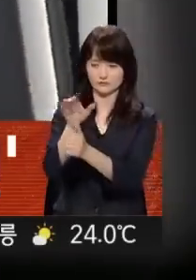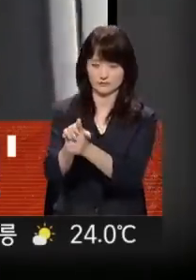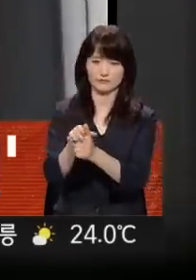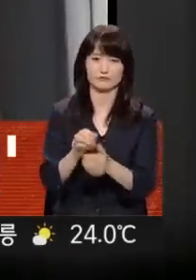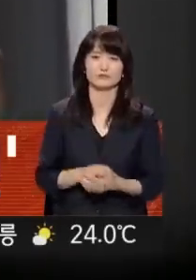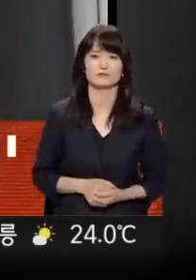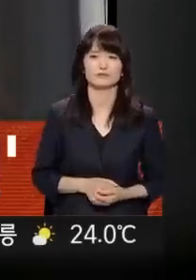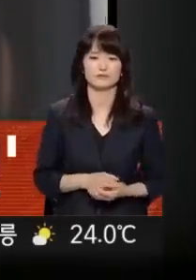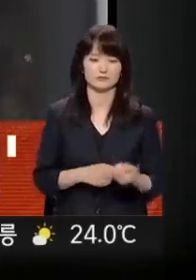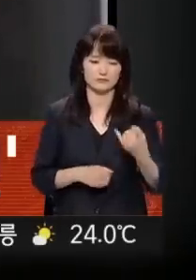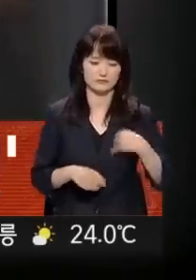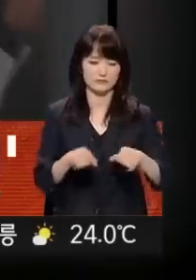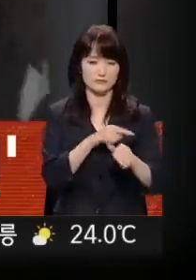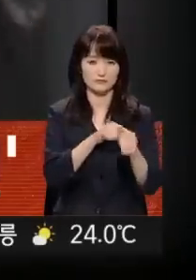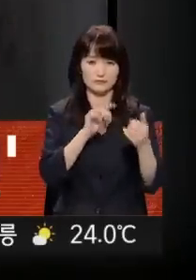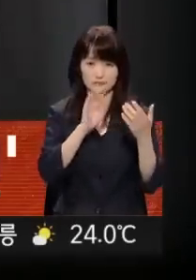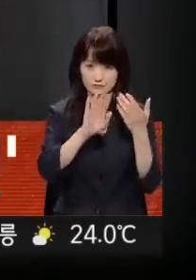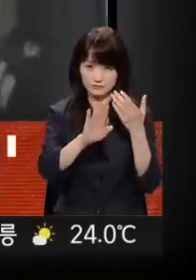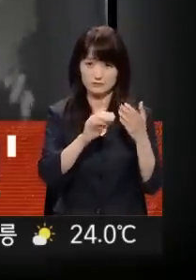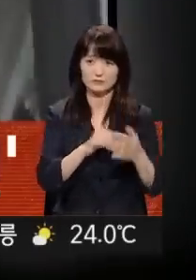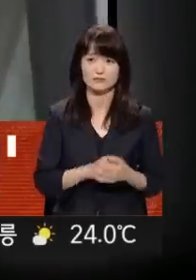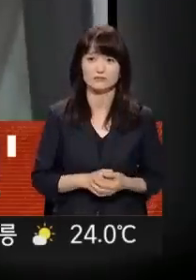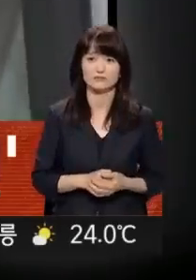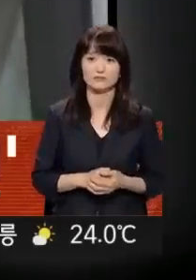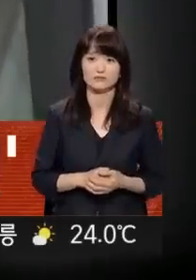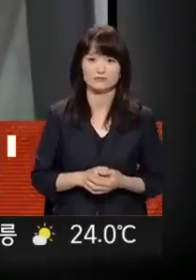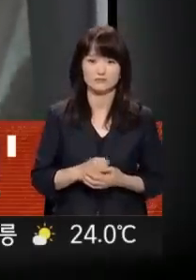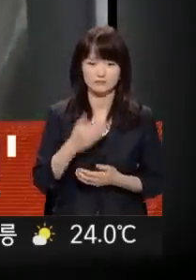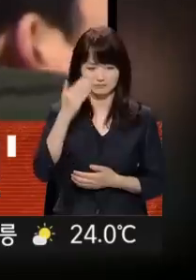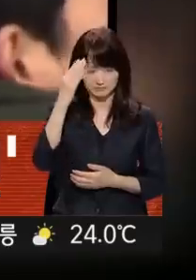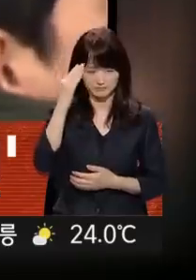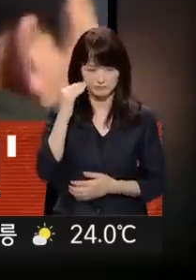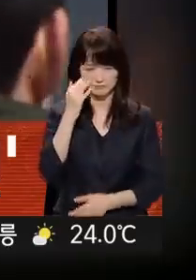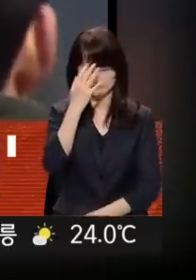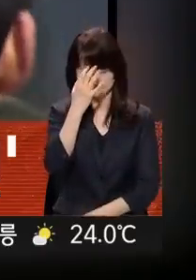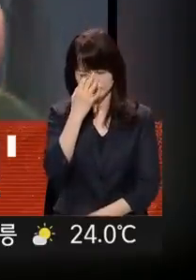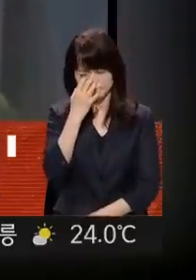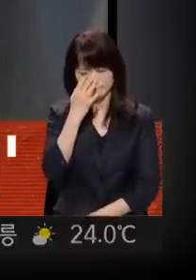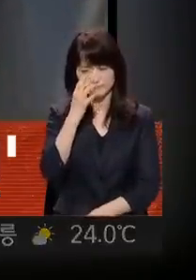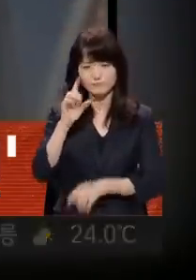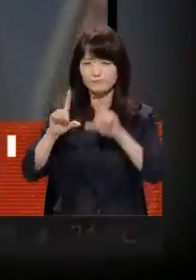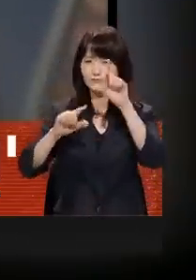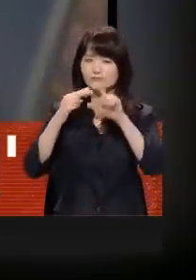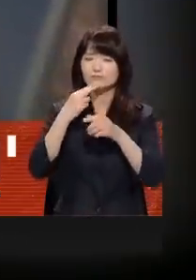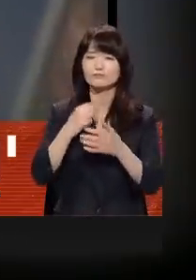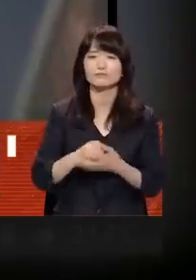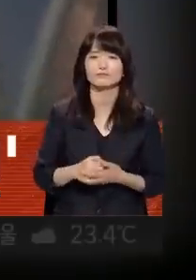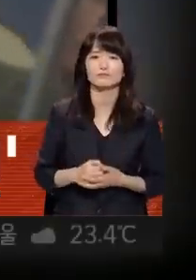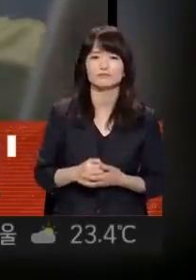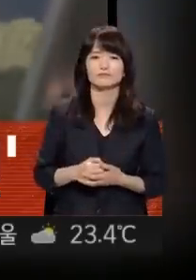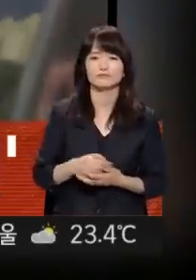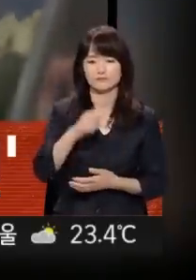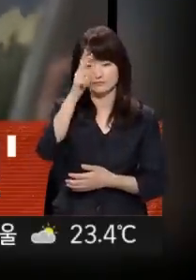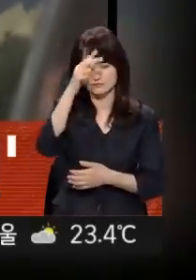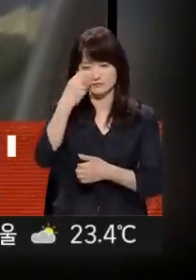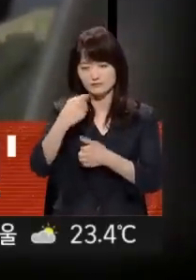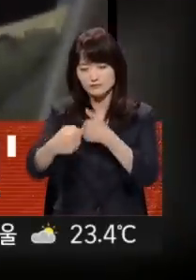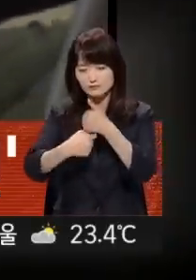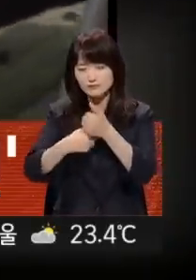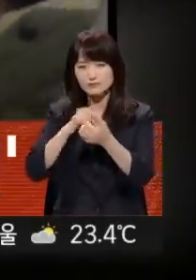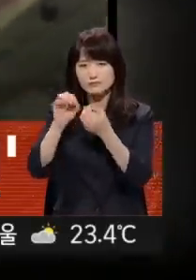생각하면 이미 딸을 살해한 이후였는데 그런데도 어두운 기색도 없어 보였다고 전했습니다이 목사는 경찰 조사에서 이런 진술을